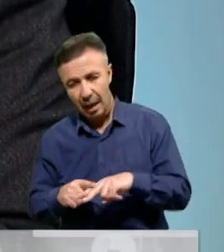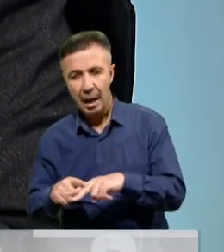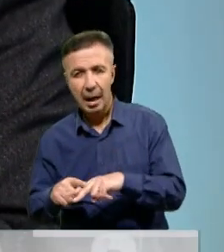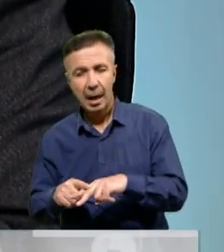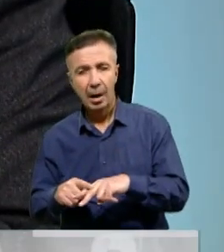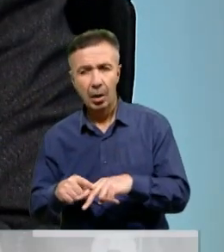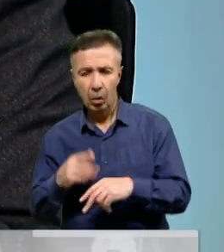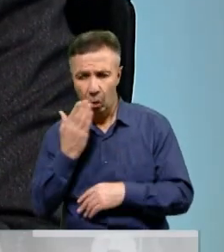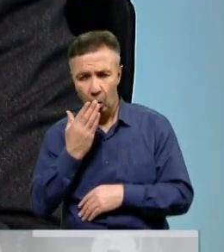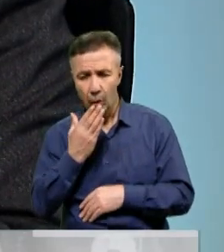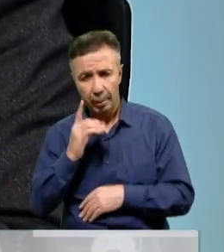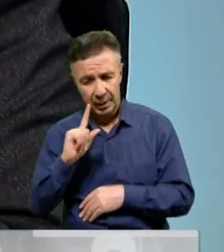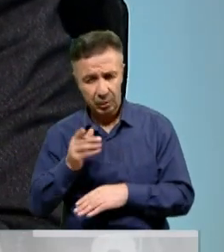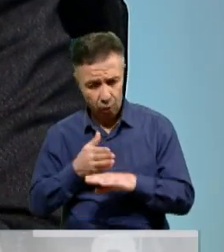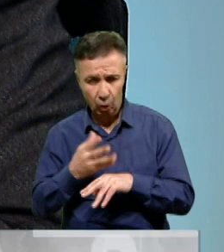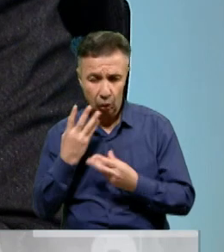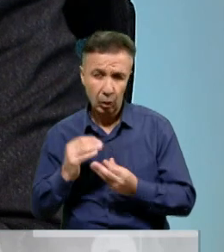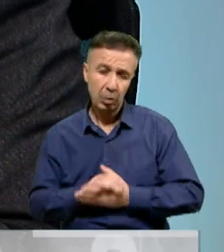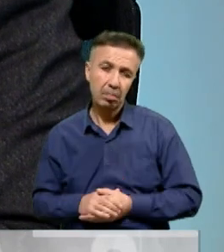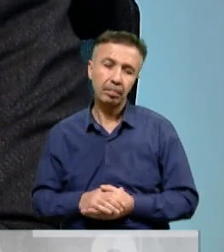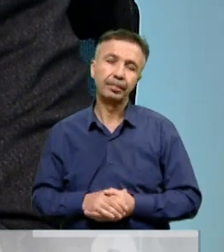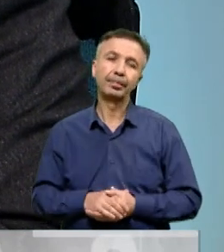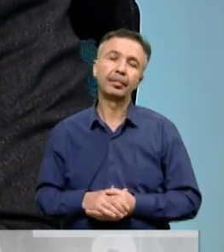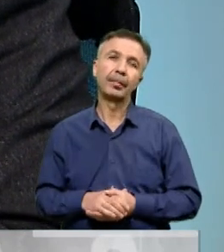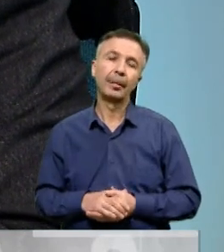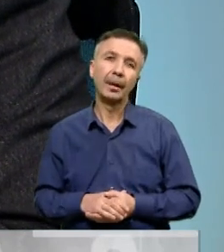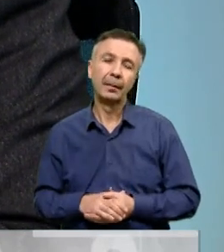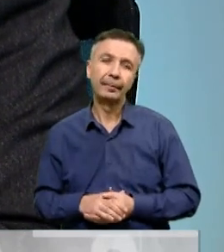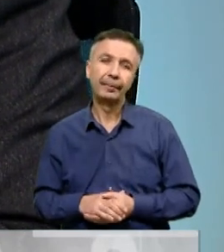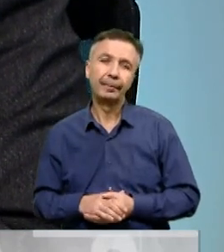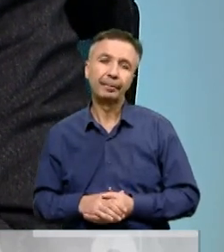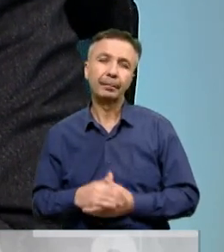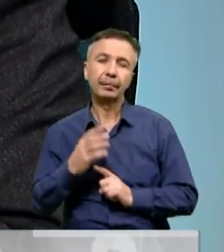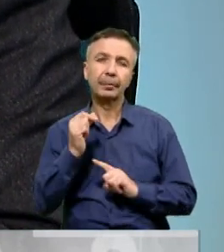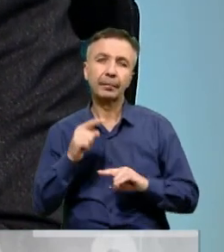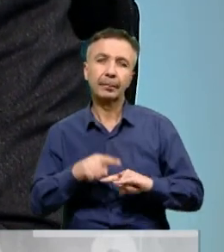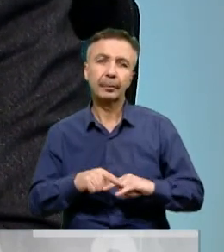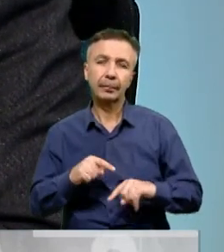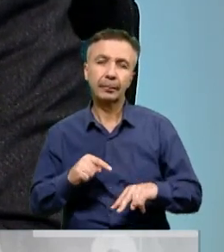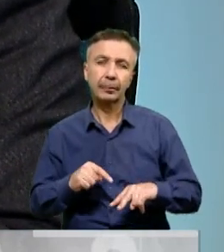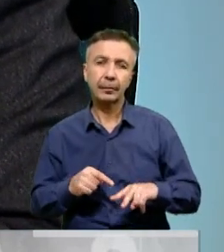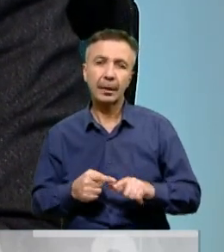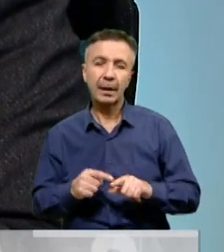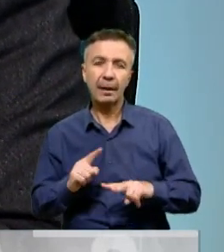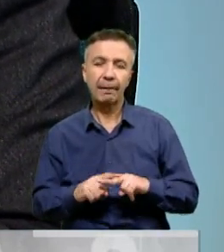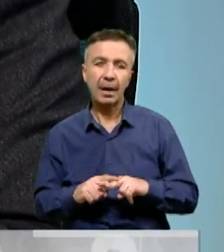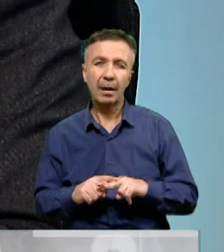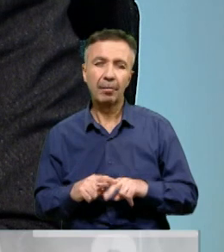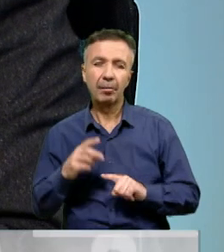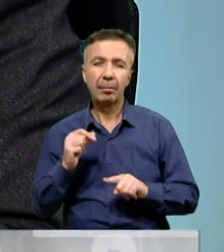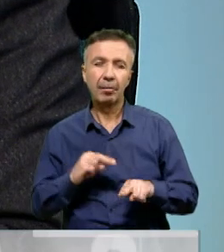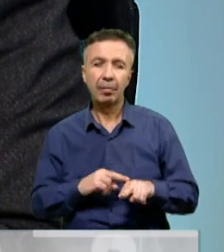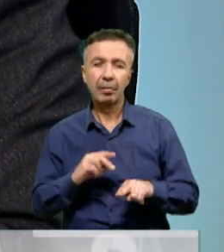olur. Bunun gibi yoksa efendim ihfa, efendim iklab gibi